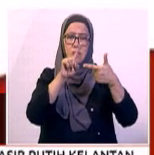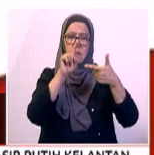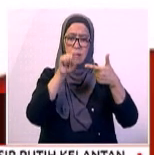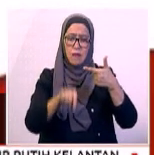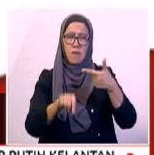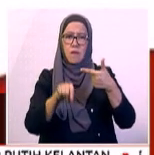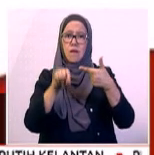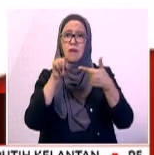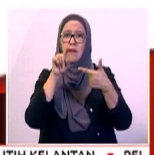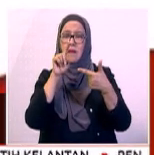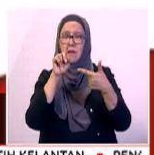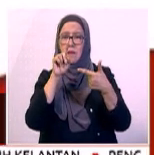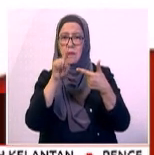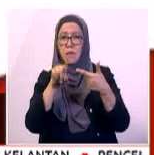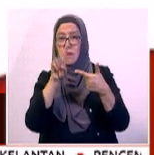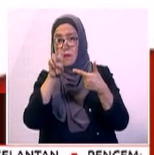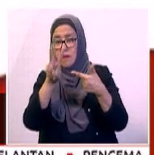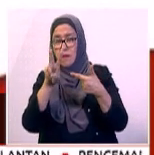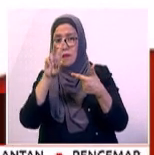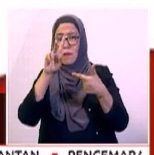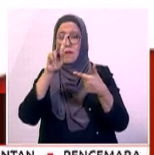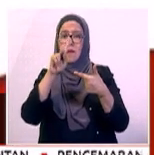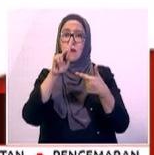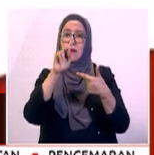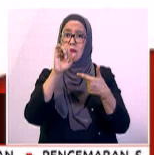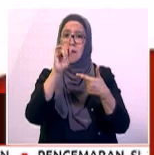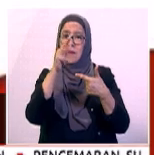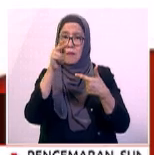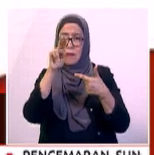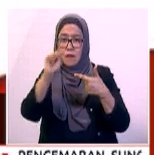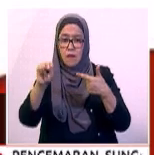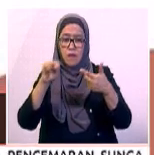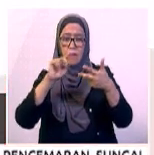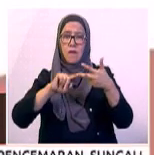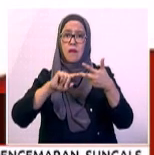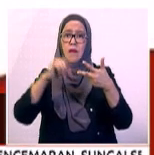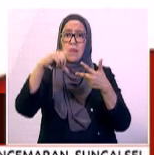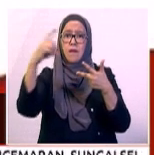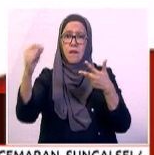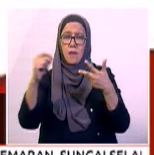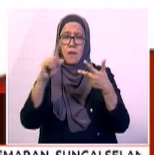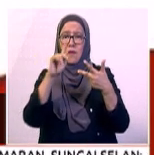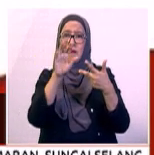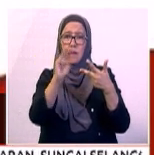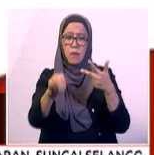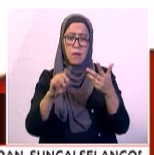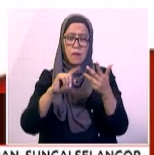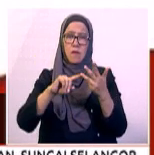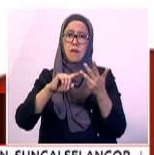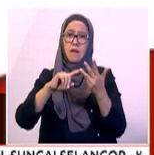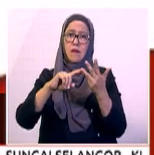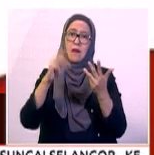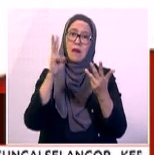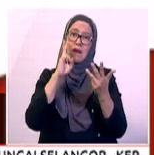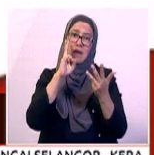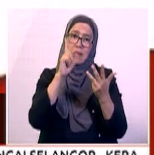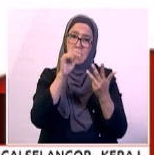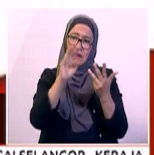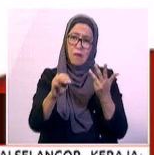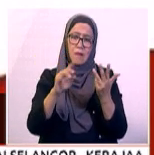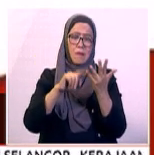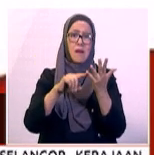1.21 gram ketamin, 40 kilogram daun ketum, 13.1 liter air ketum dan 800 biji pil